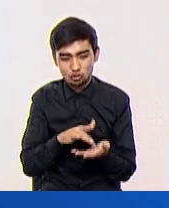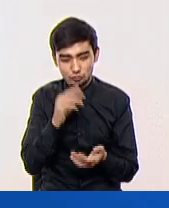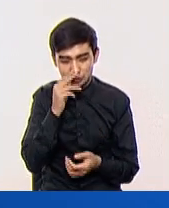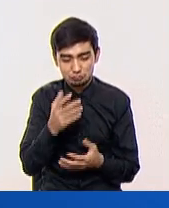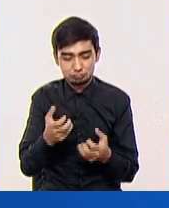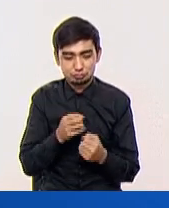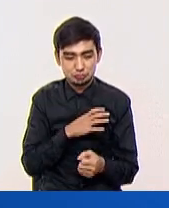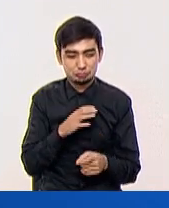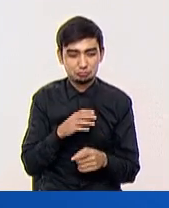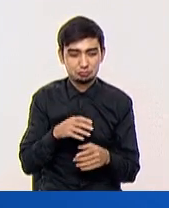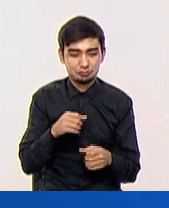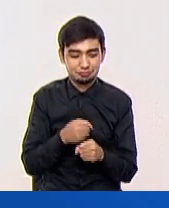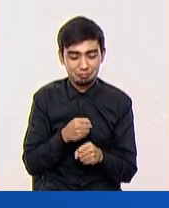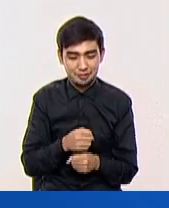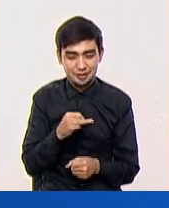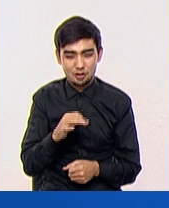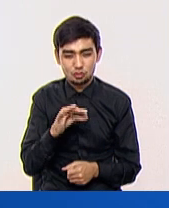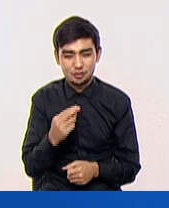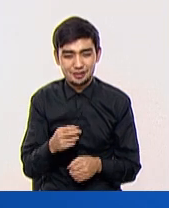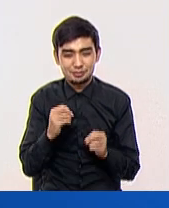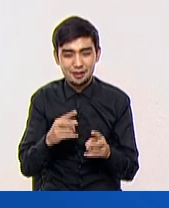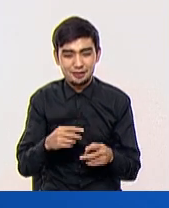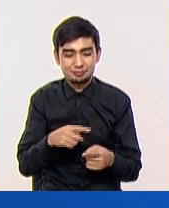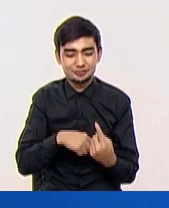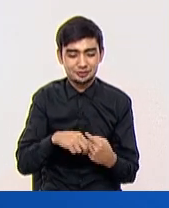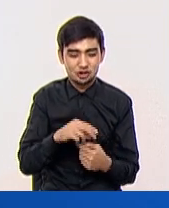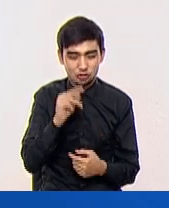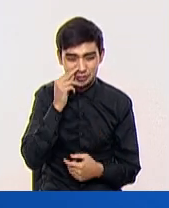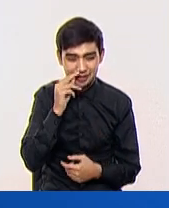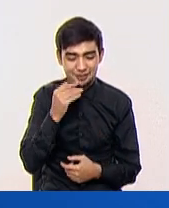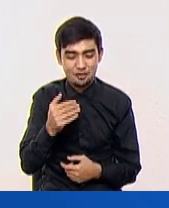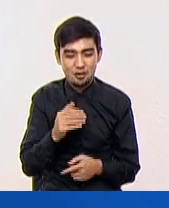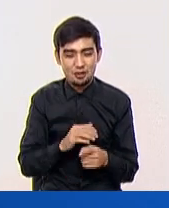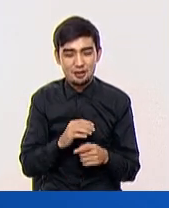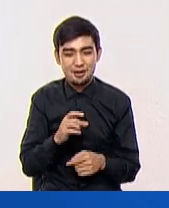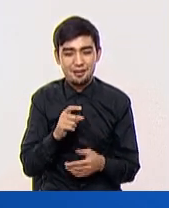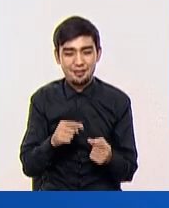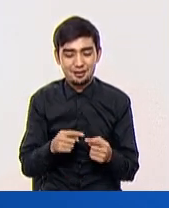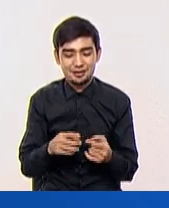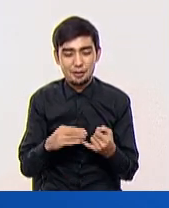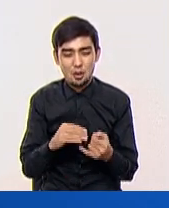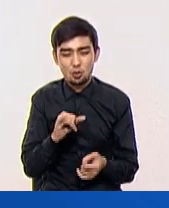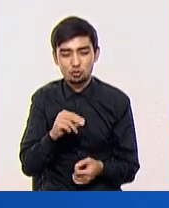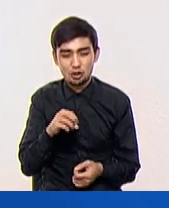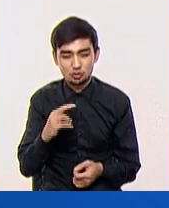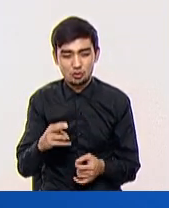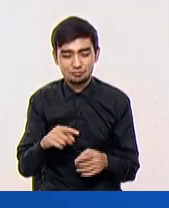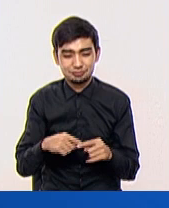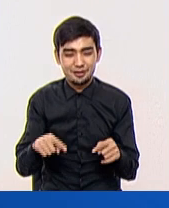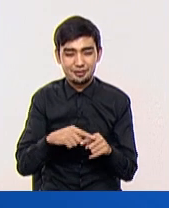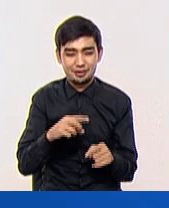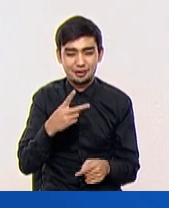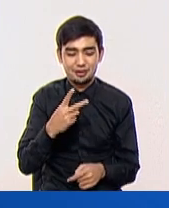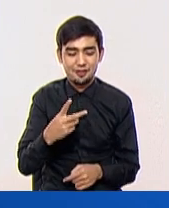принял постановление предоставить социально-предпринимательской корпорации «Шымкент» на праве аренды земельный участок площадью 2